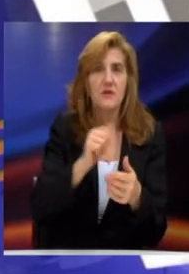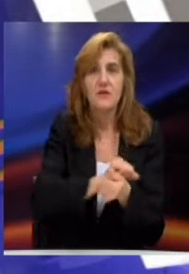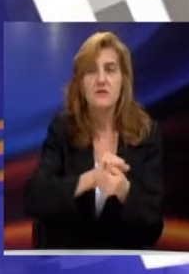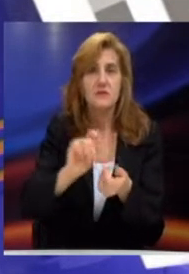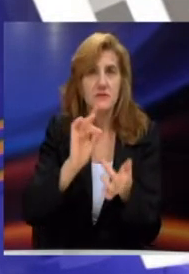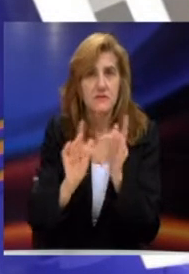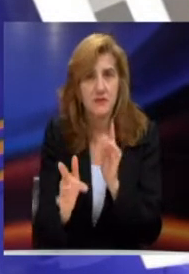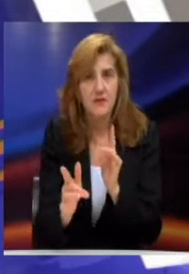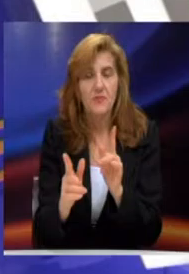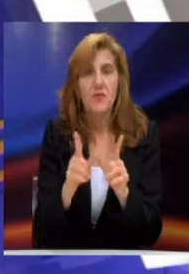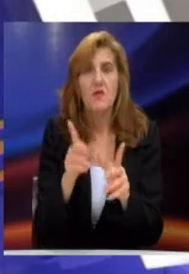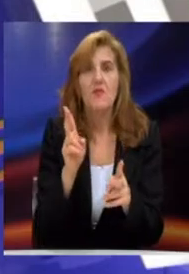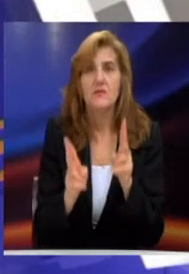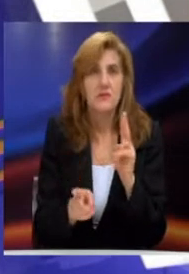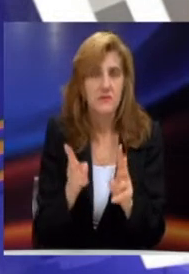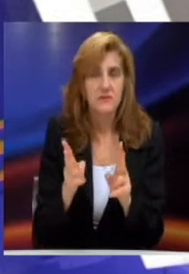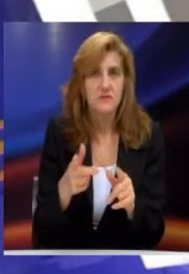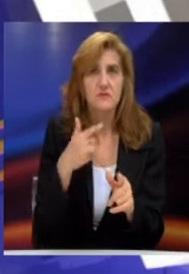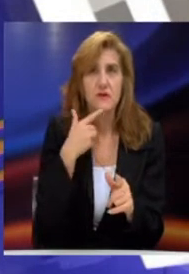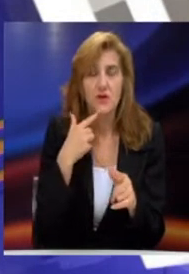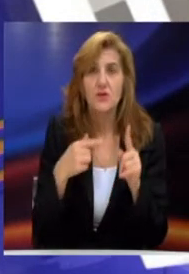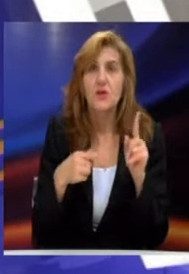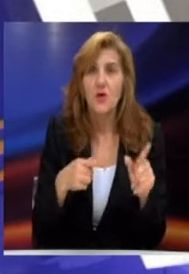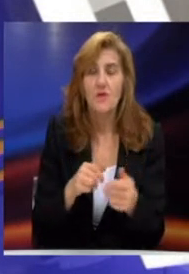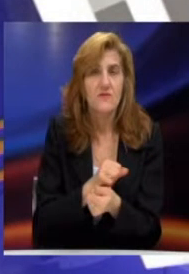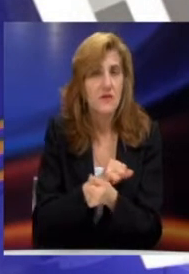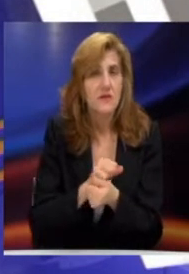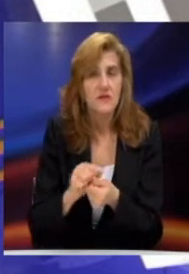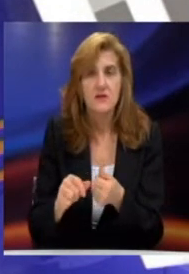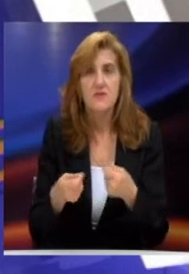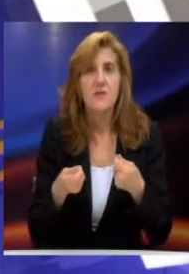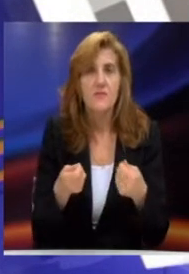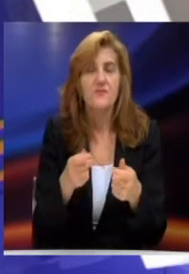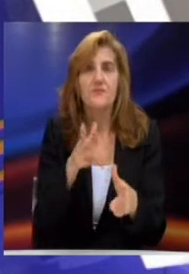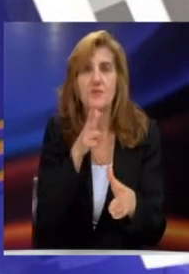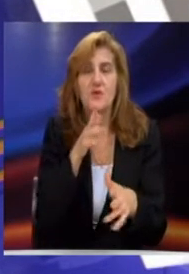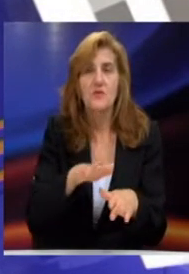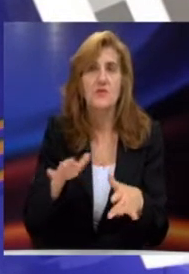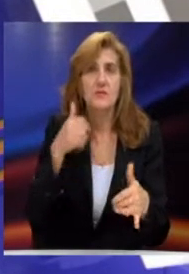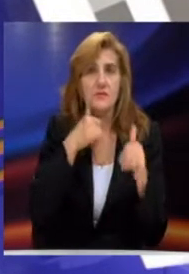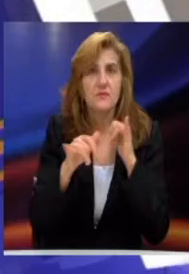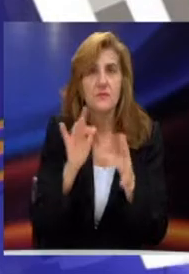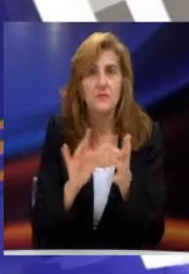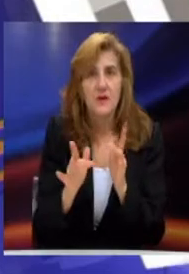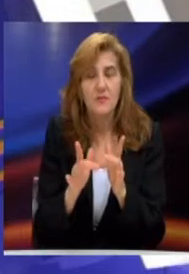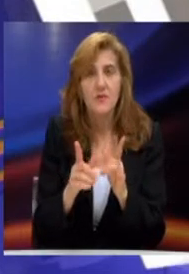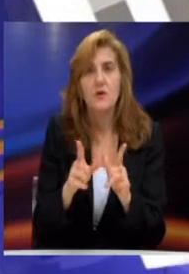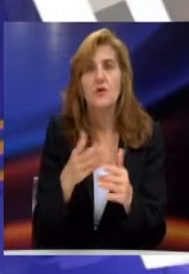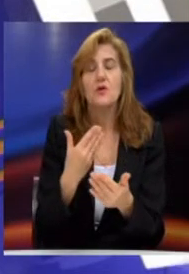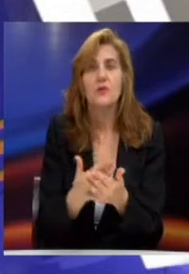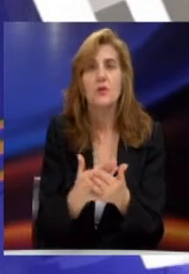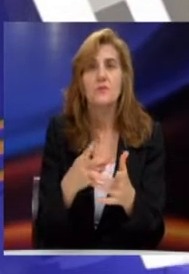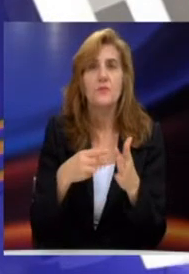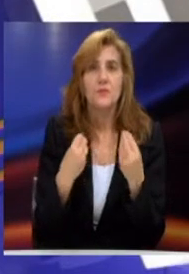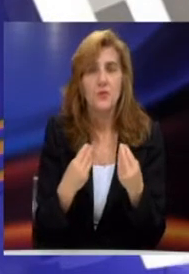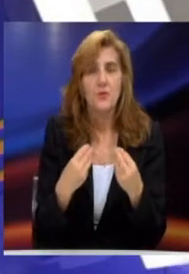svim nivoima. Nastavnici ove škole kažu da za takmičenja iz svih predmeta vlada veliko interesovanje učenika. Takmičenje su